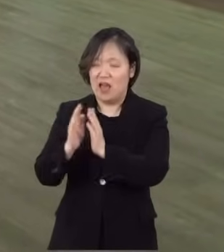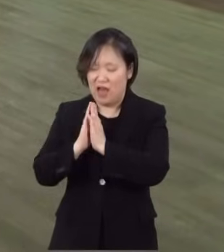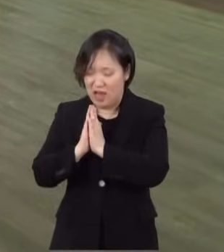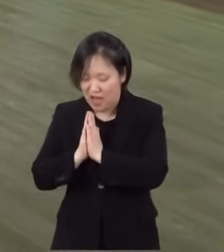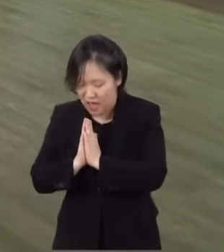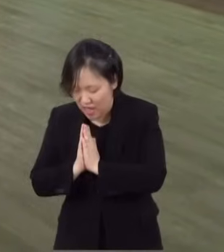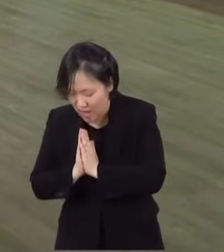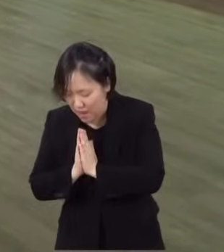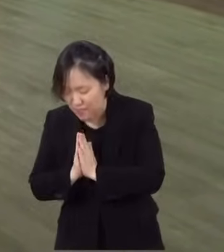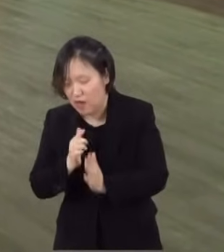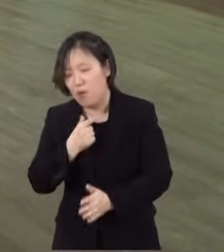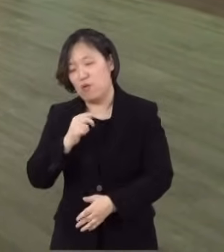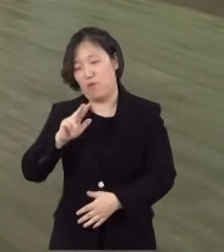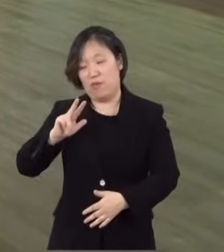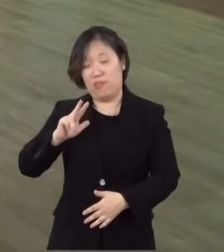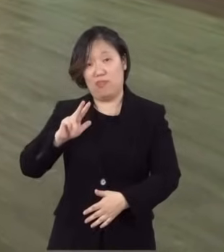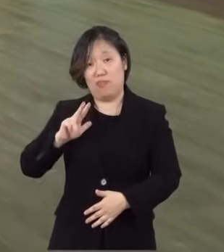앞에서 이와 같이 발언합니다